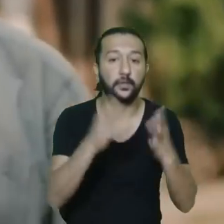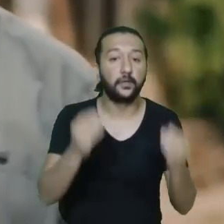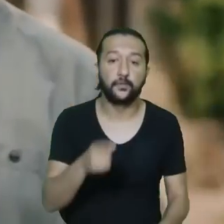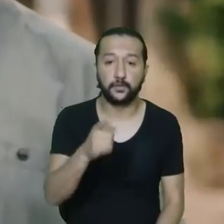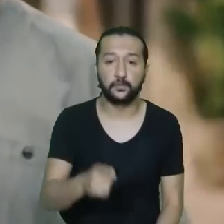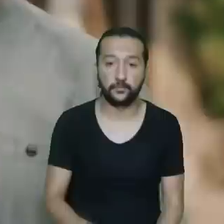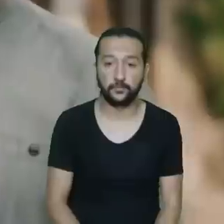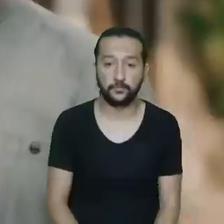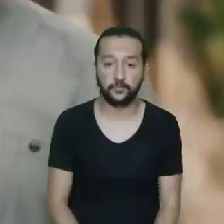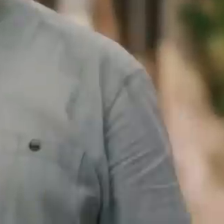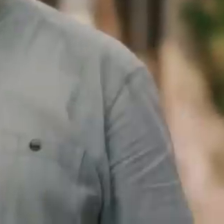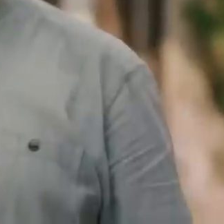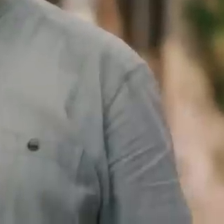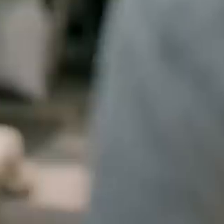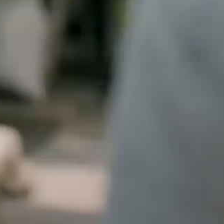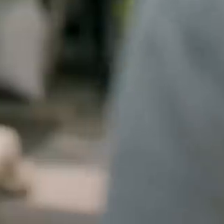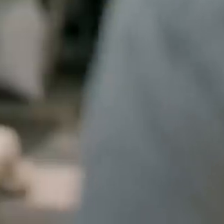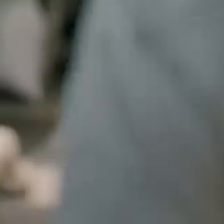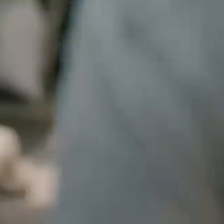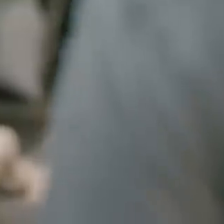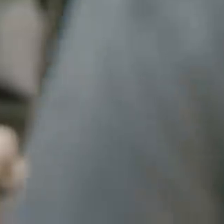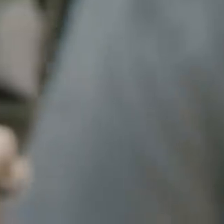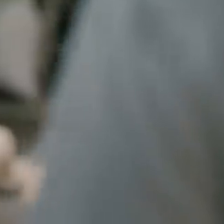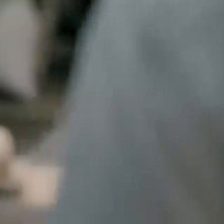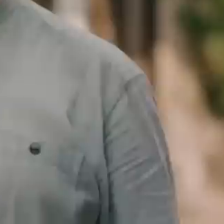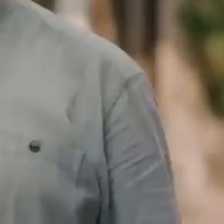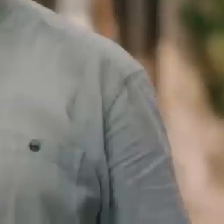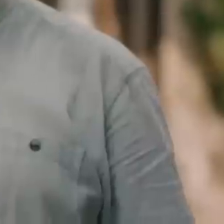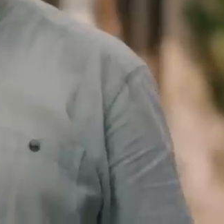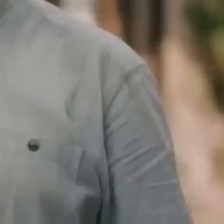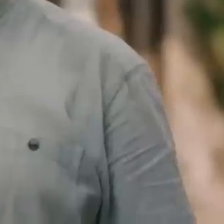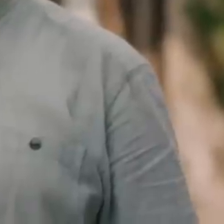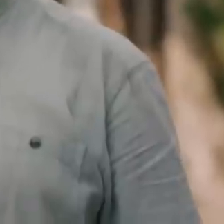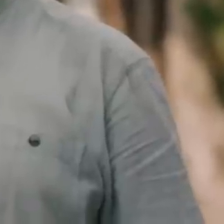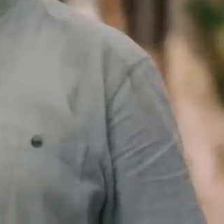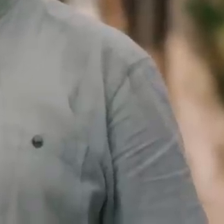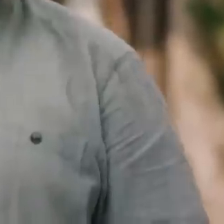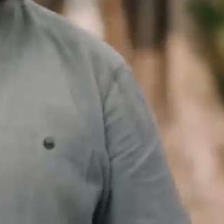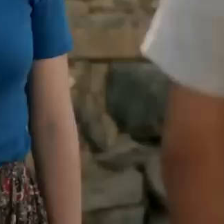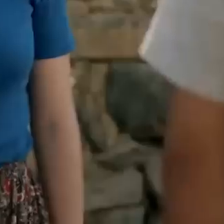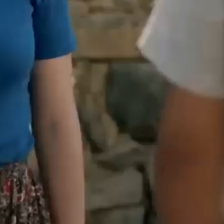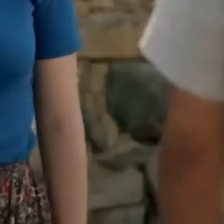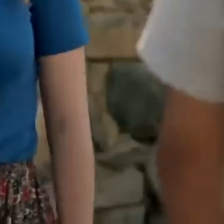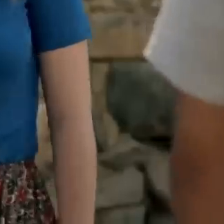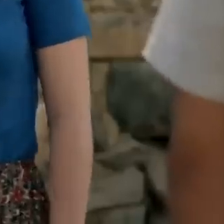bari? Cemil arkasını dönünce afalladı. Safiye saçlarını yandan örmüş, yüzüne gülümsüyor.